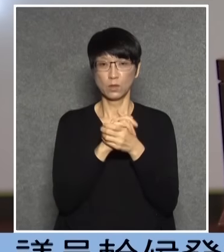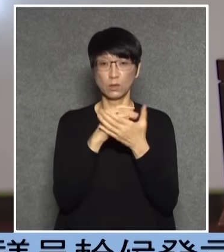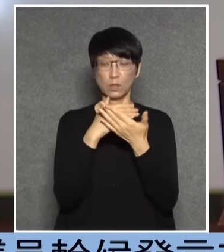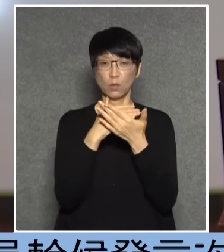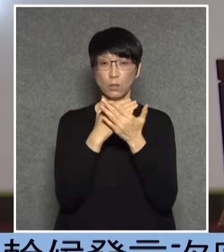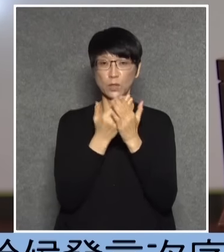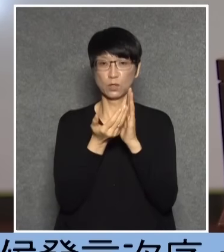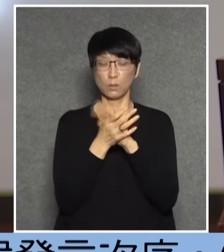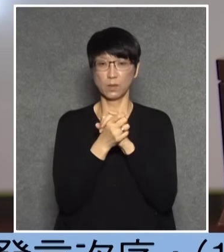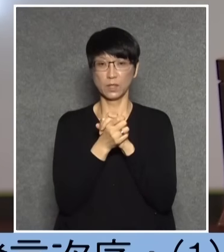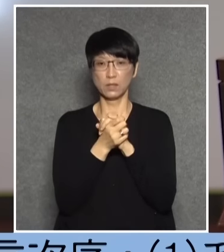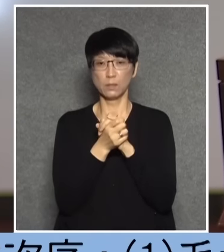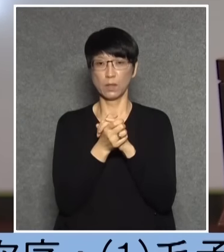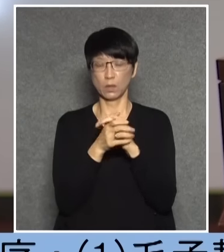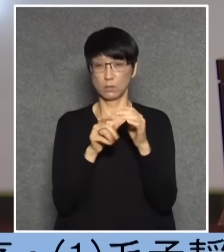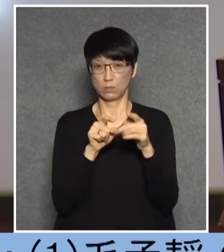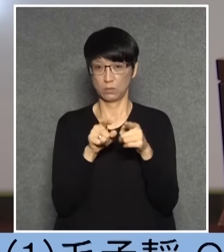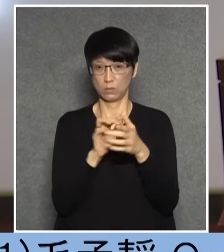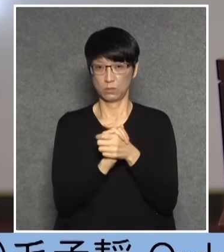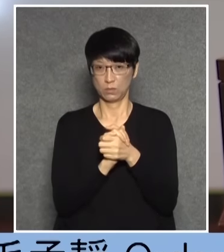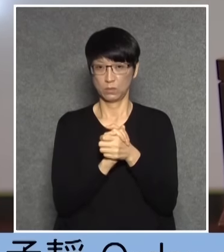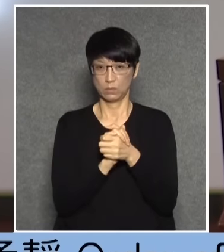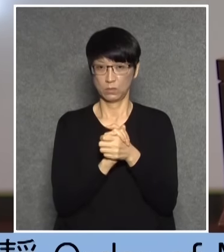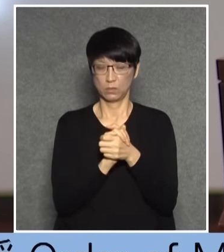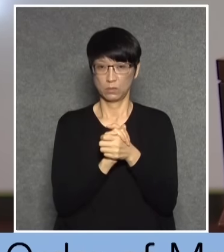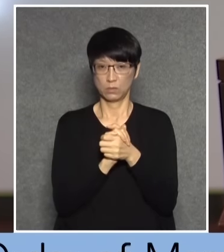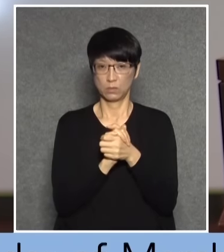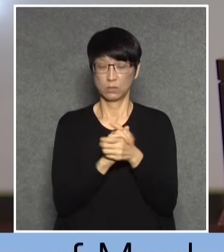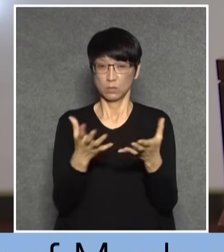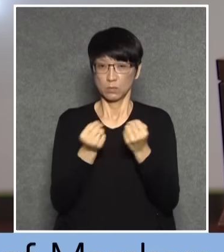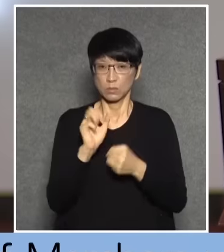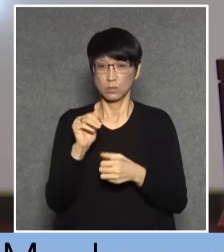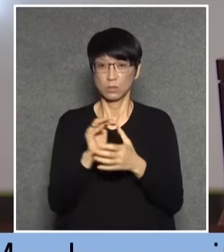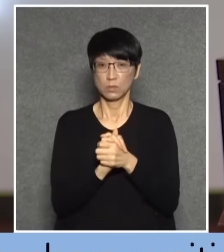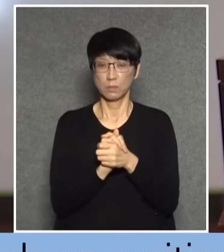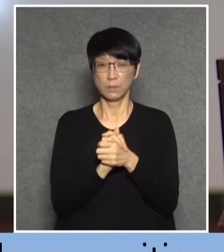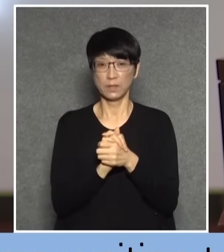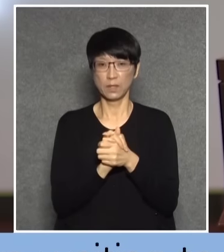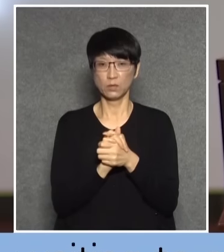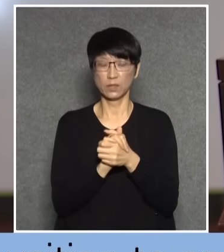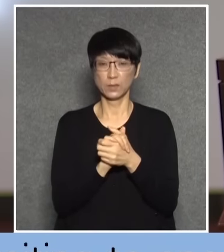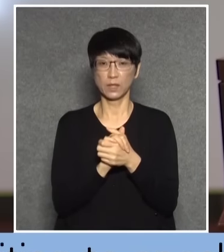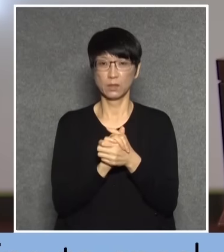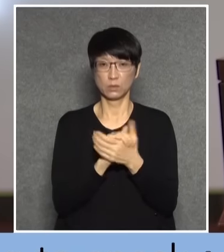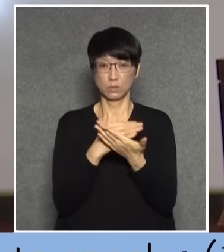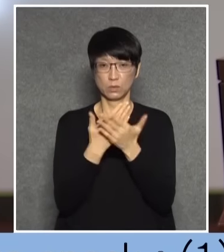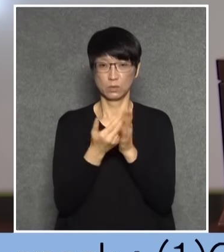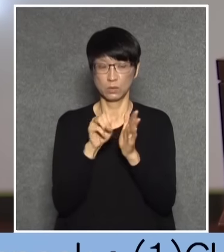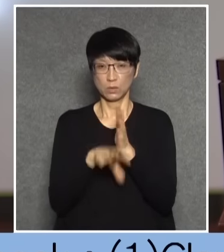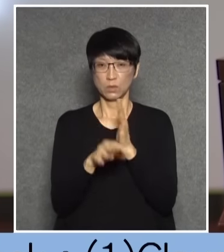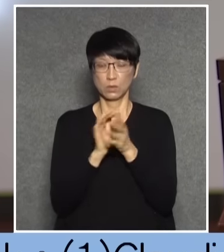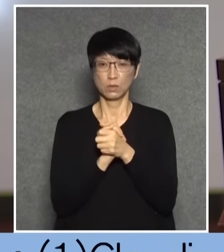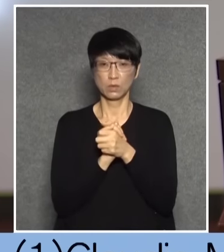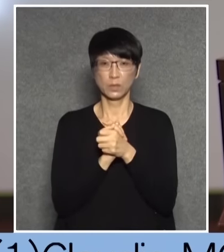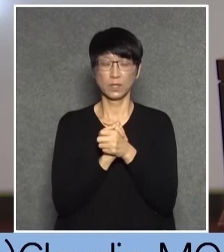係我哋覺得都係可以即係接受嘅，但係始終就即係有啲欠缺嘅地方，係